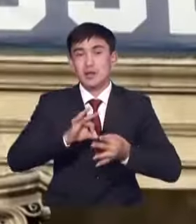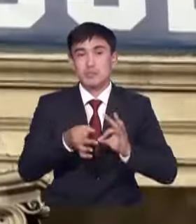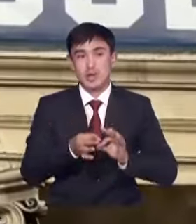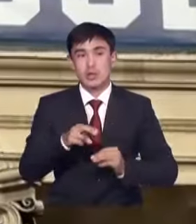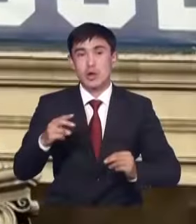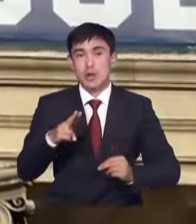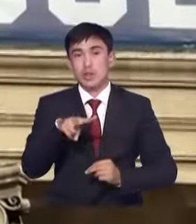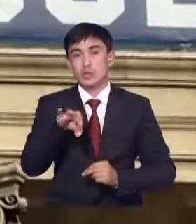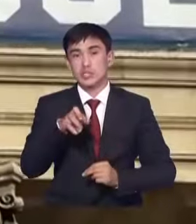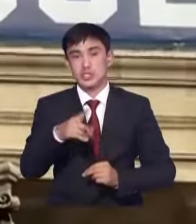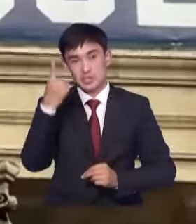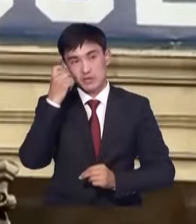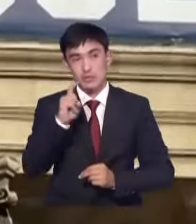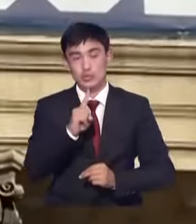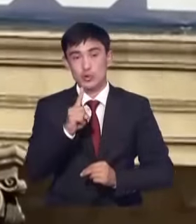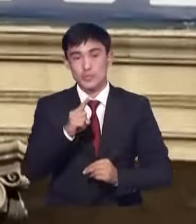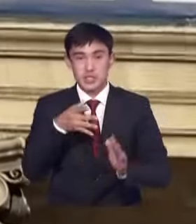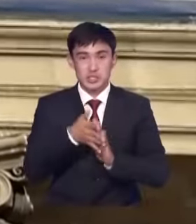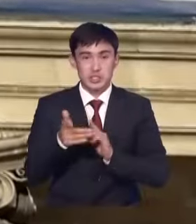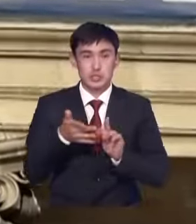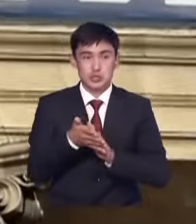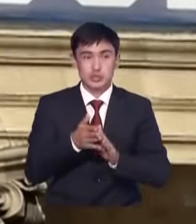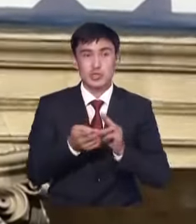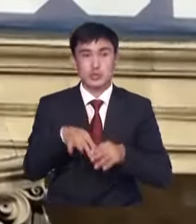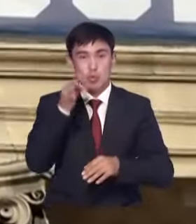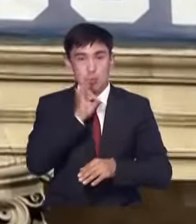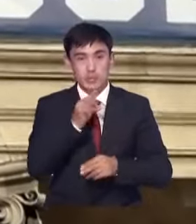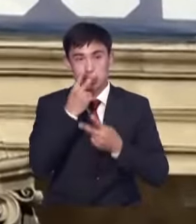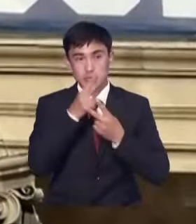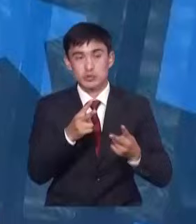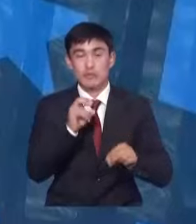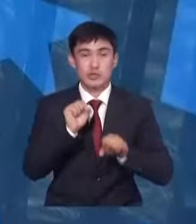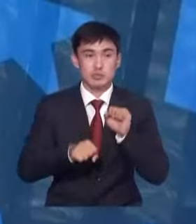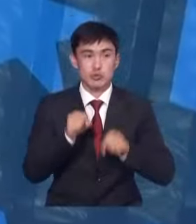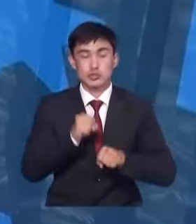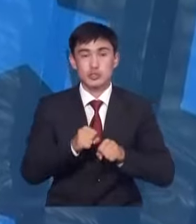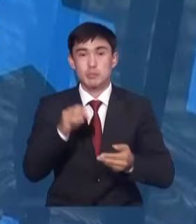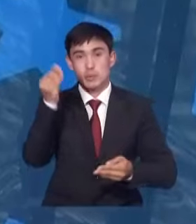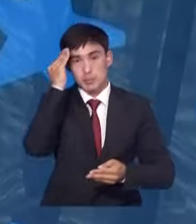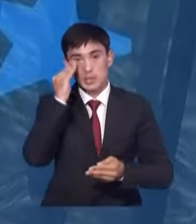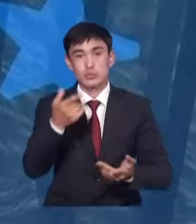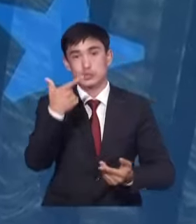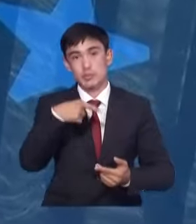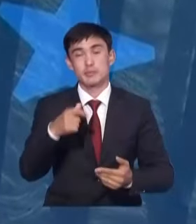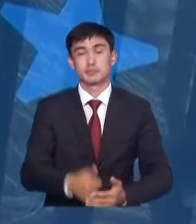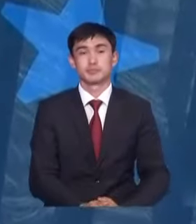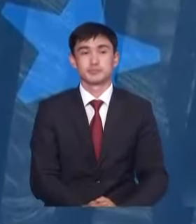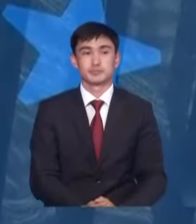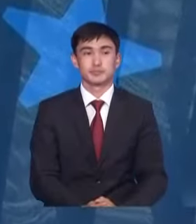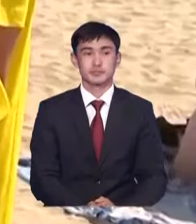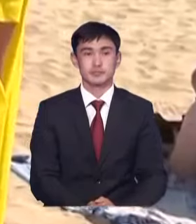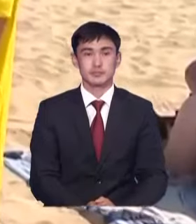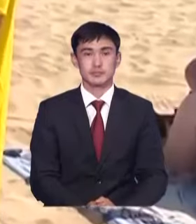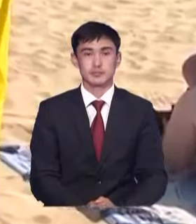в Лос-Анджелесе уже заявили, что тщательно изучат этот опыт и рассмотрят возможность его применения у себя.